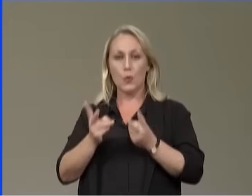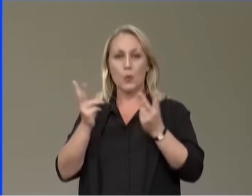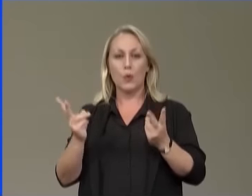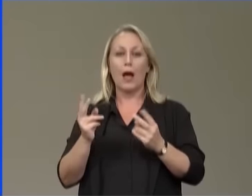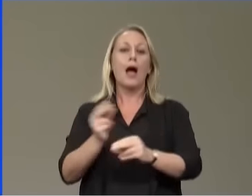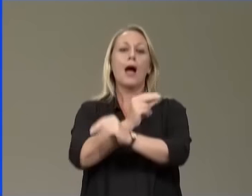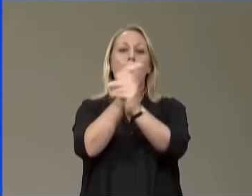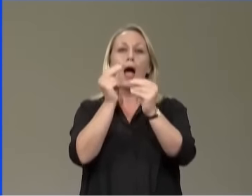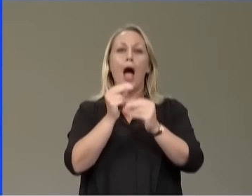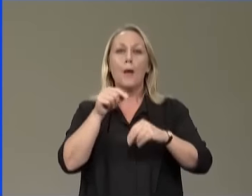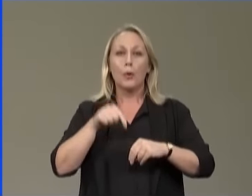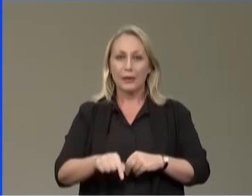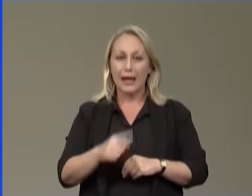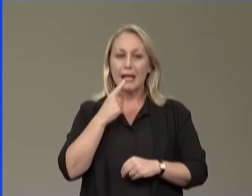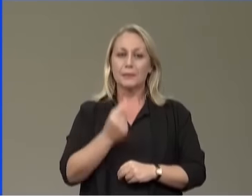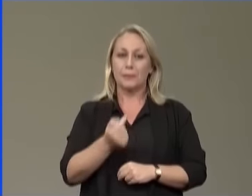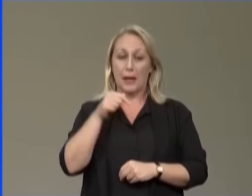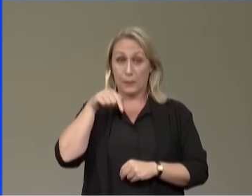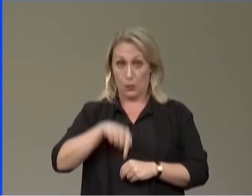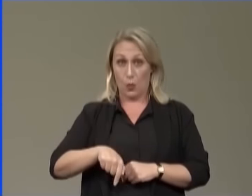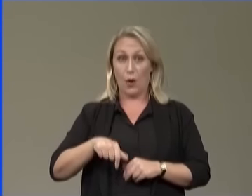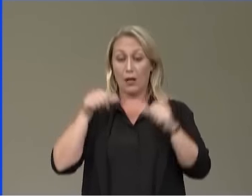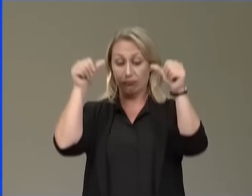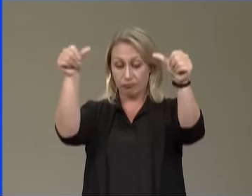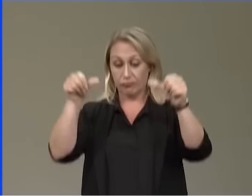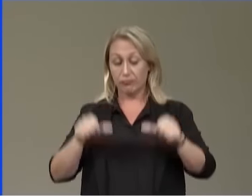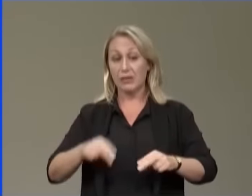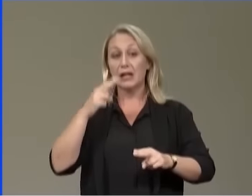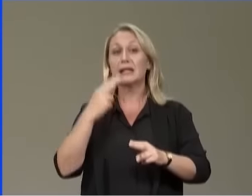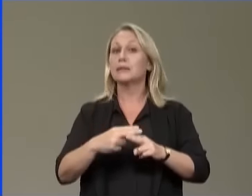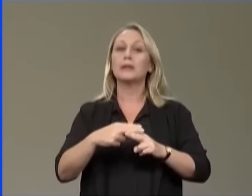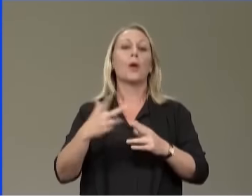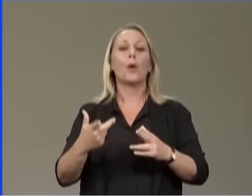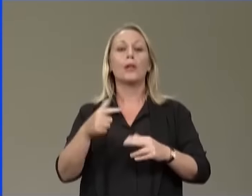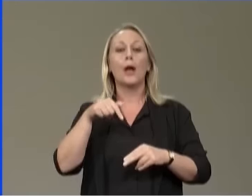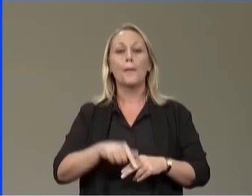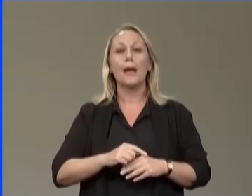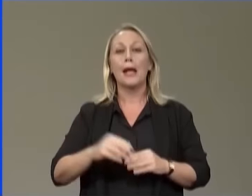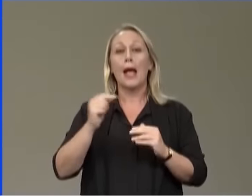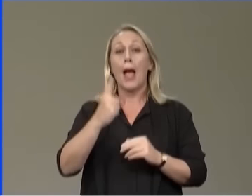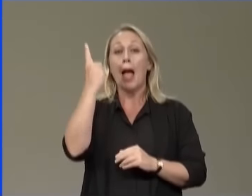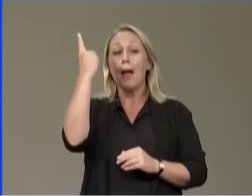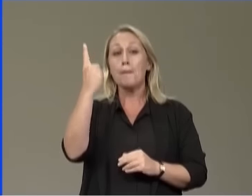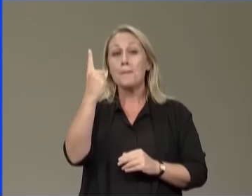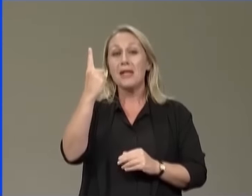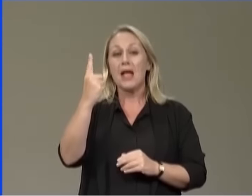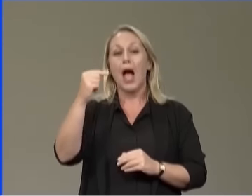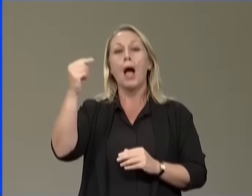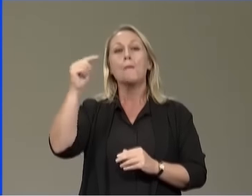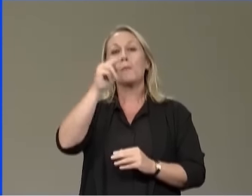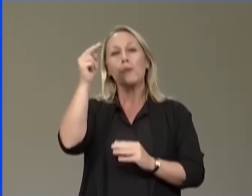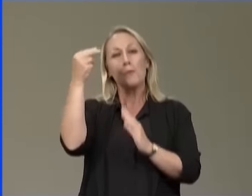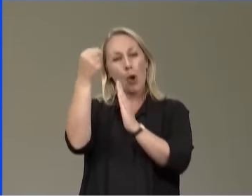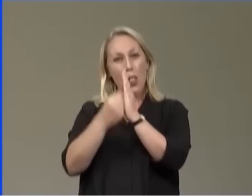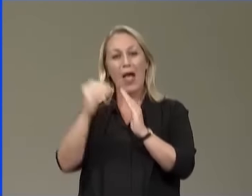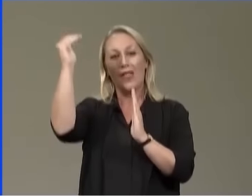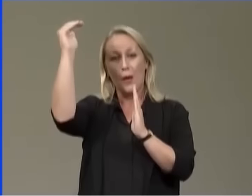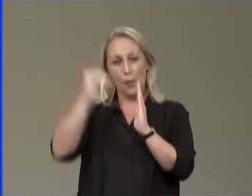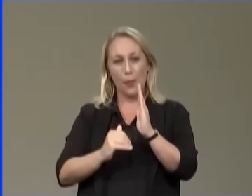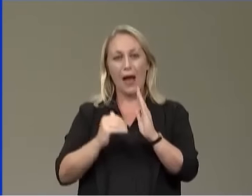μία ακόμα παρέμβαση που ανακοινώνω. Τη μείωση κατά μία μονάδα των ασφαλιστικών εισφορών αντί